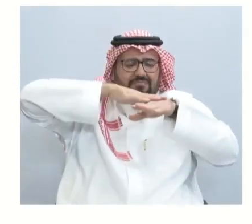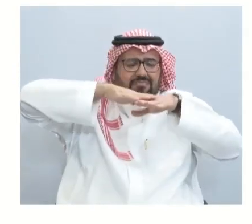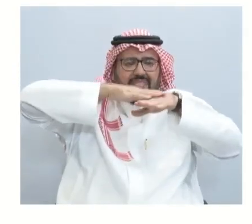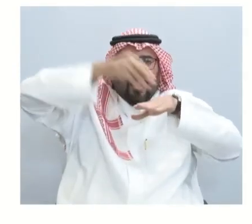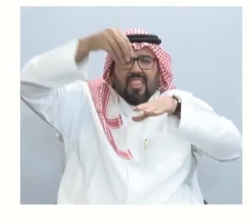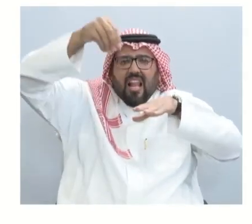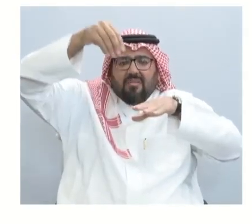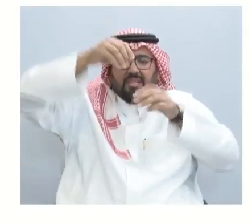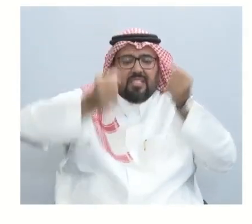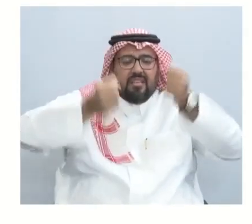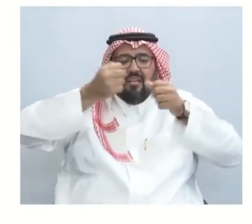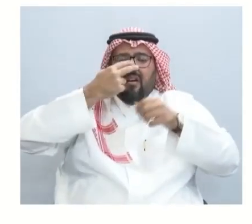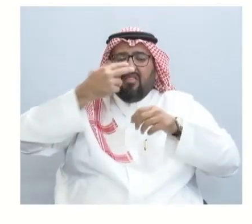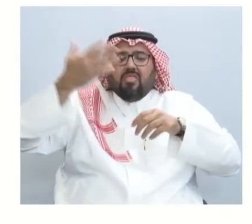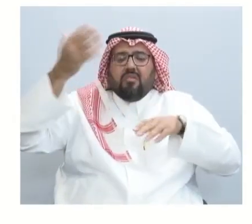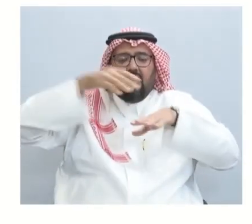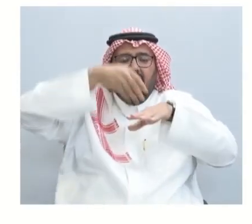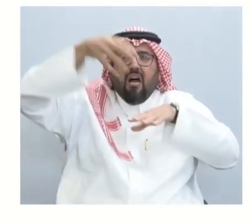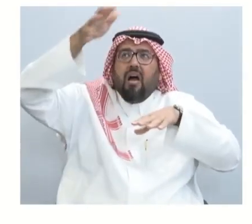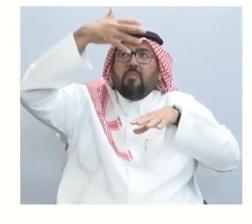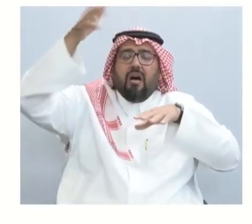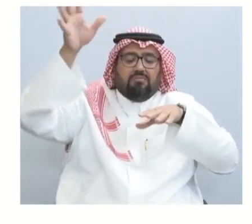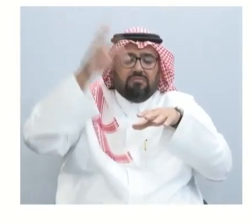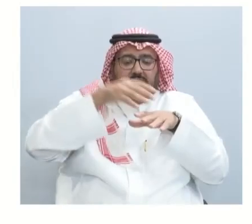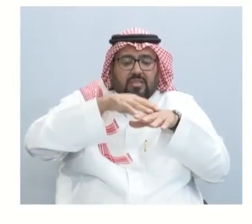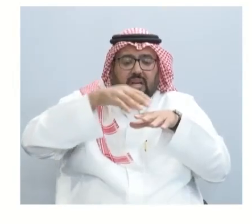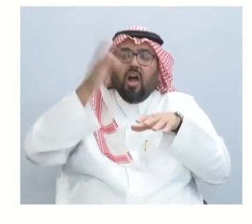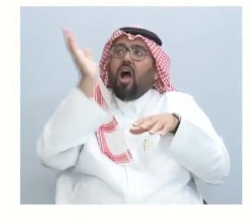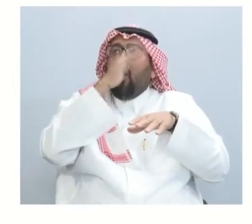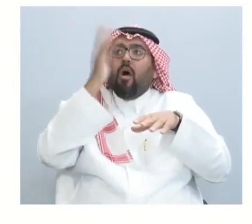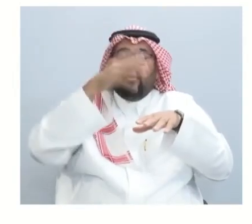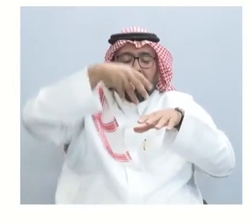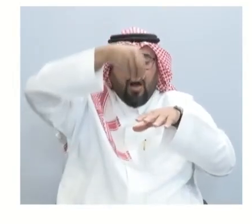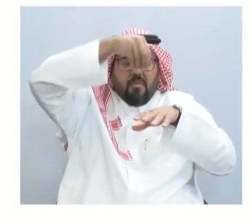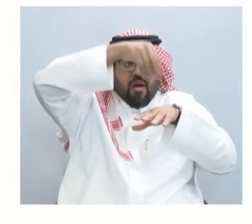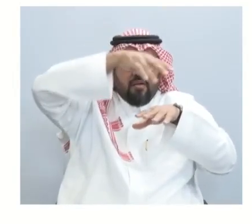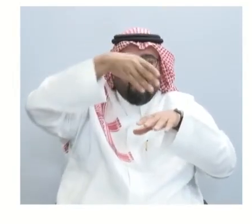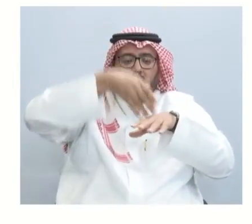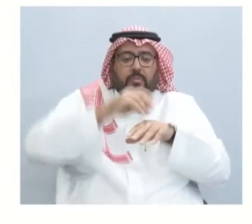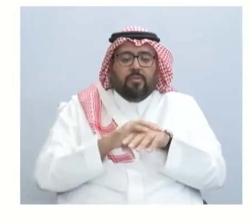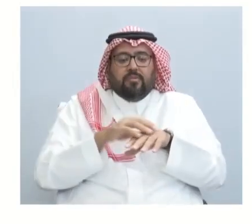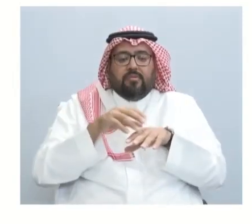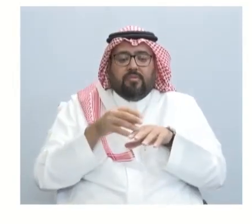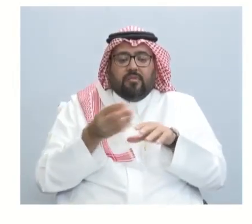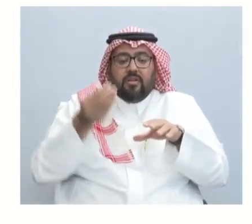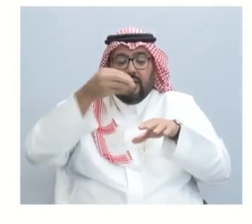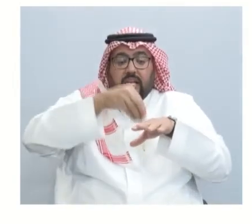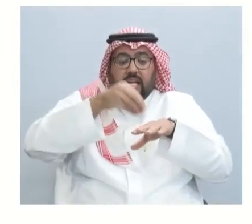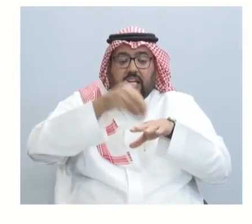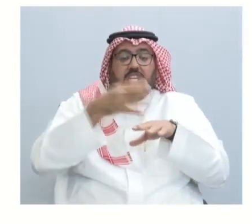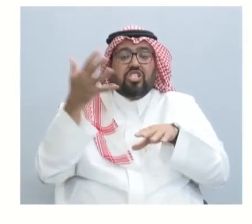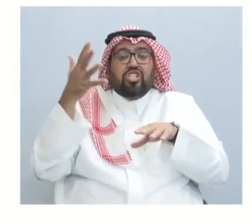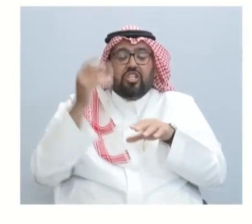سنتم اذا نقول انه بالغبار والهواء يكونان مكونا